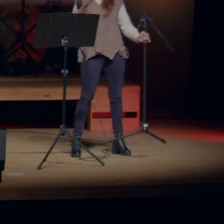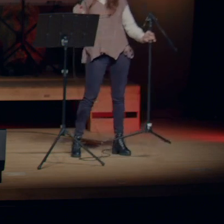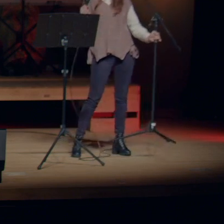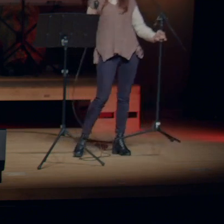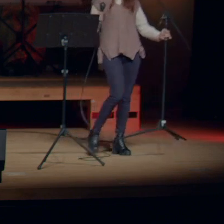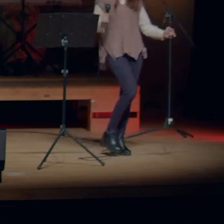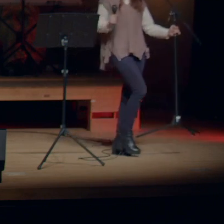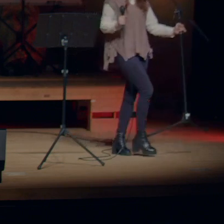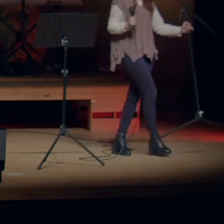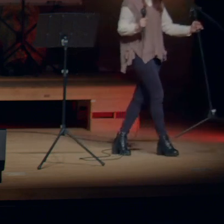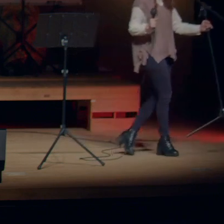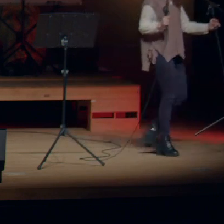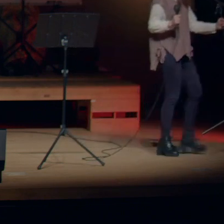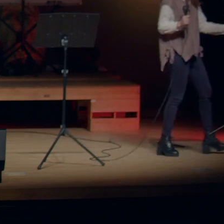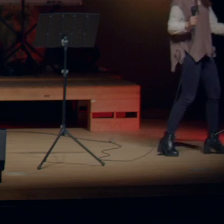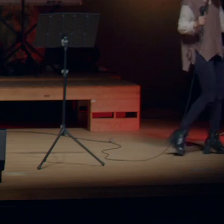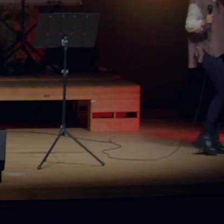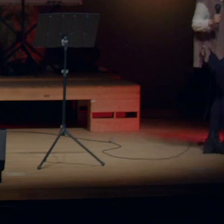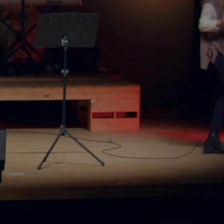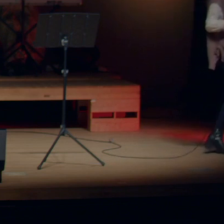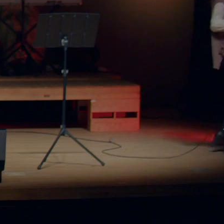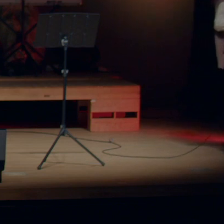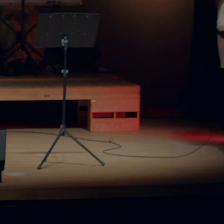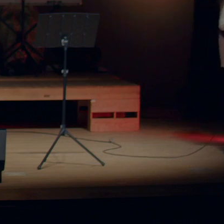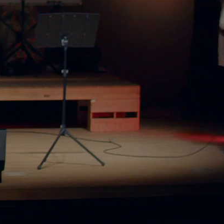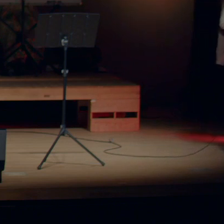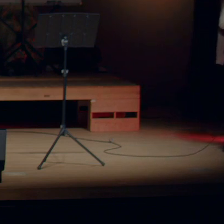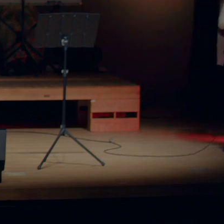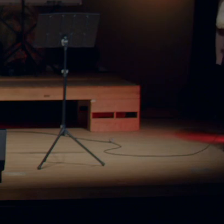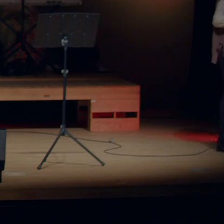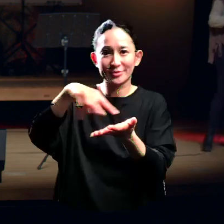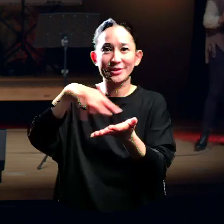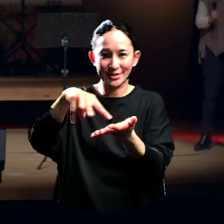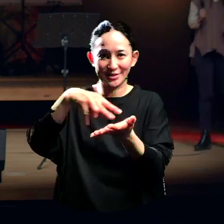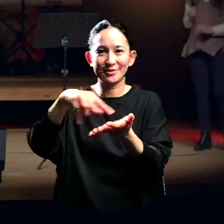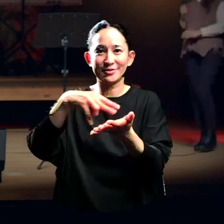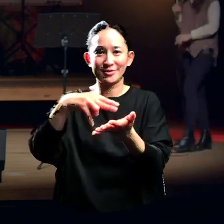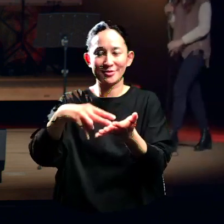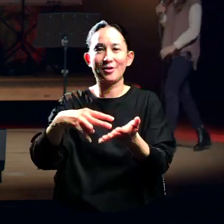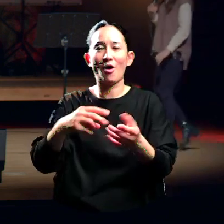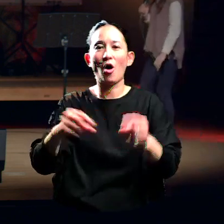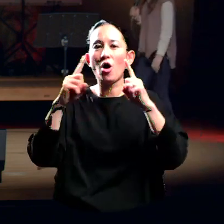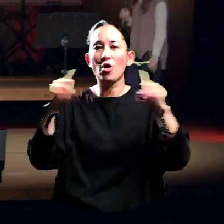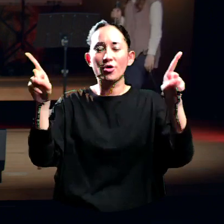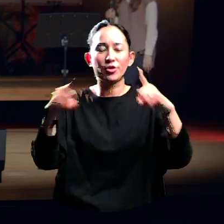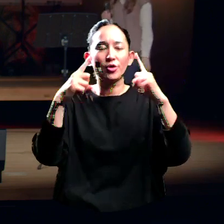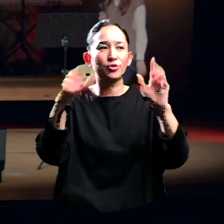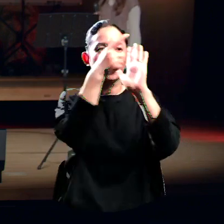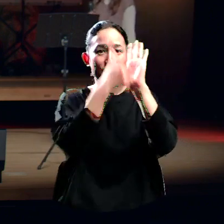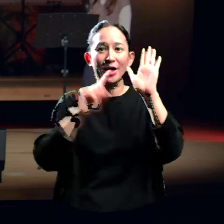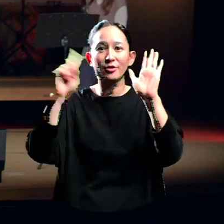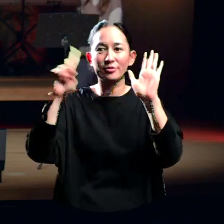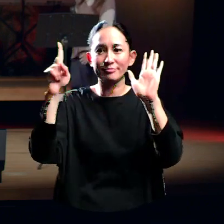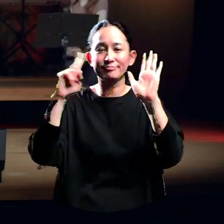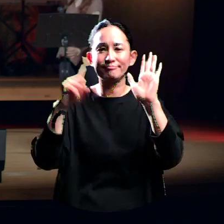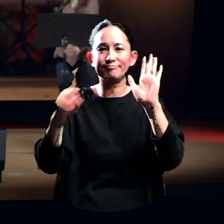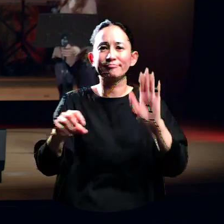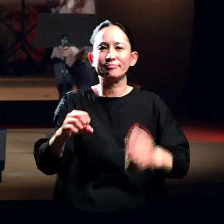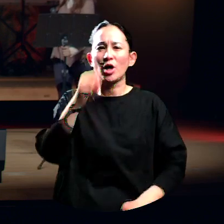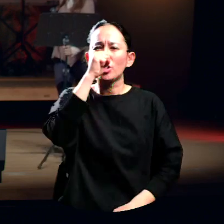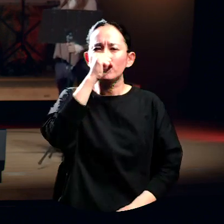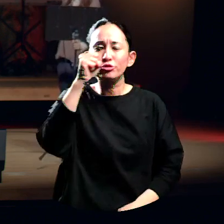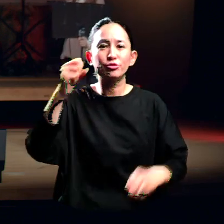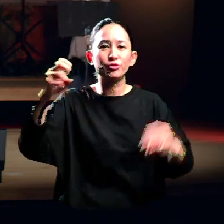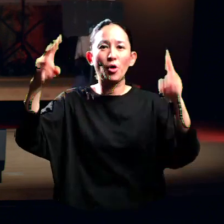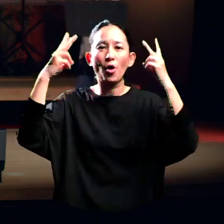た子供たちは、グッドニュースという曲を踊ってくれました。 So the dance team danced to a song called The Good News. もう